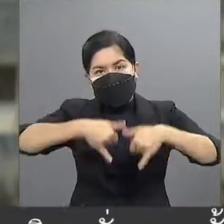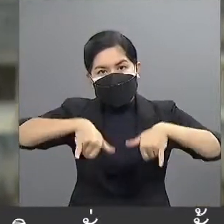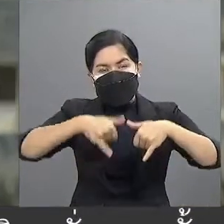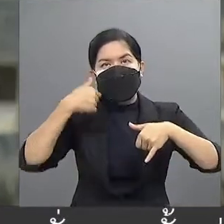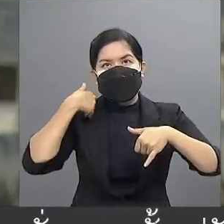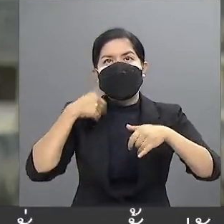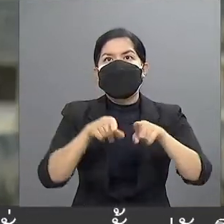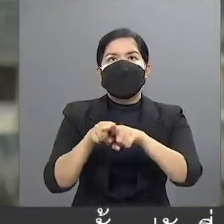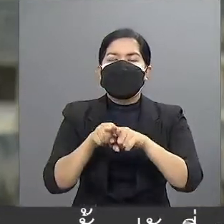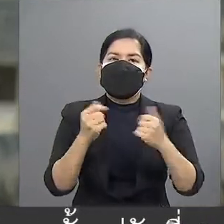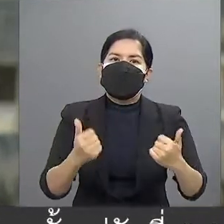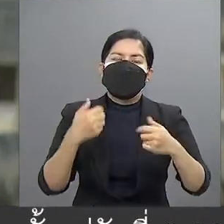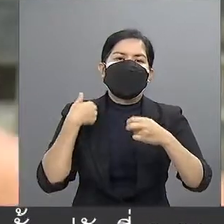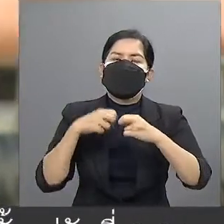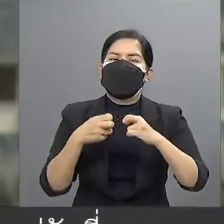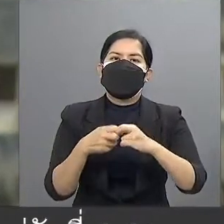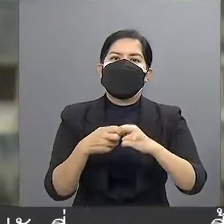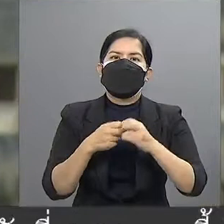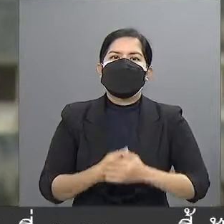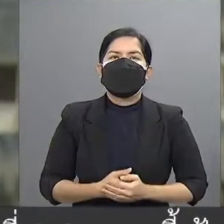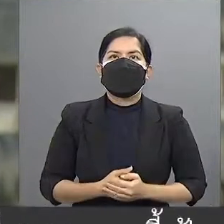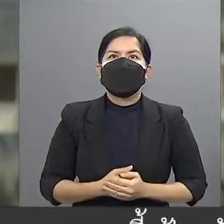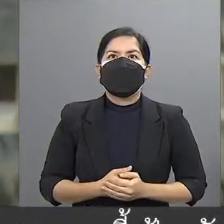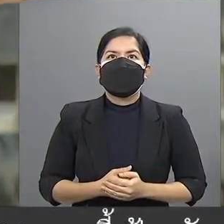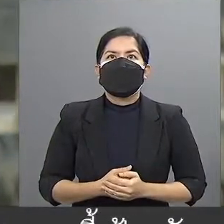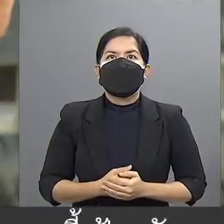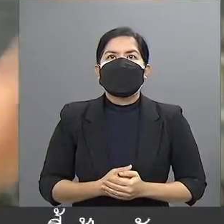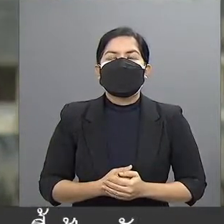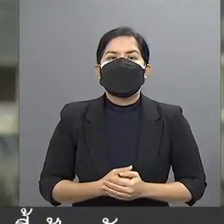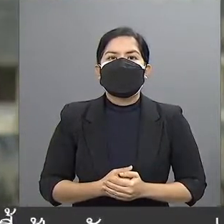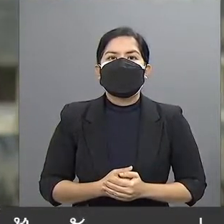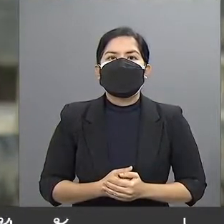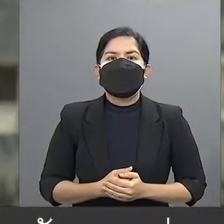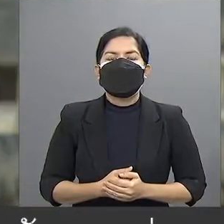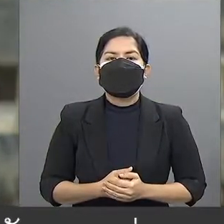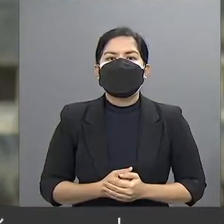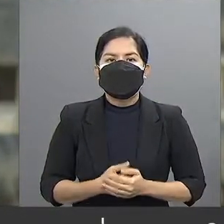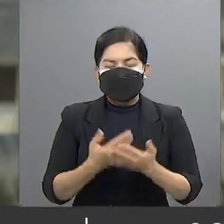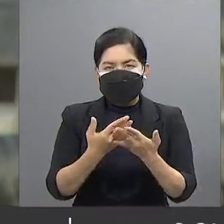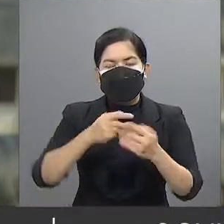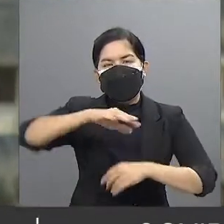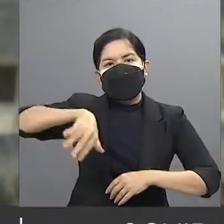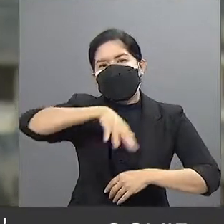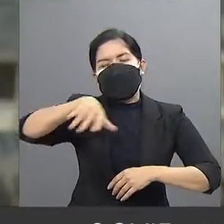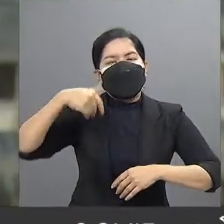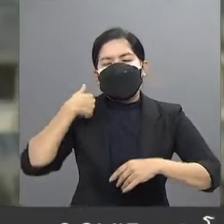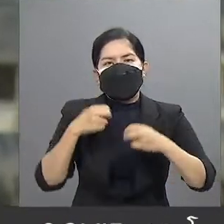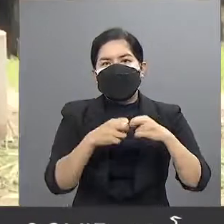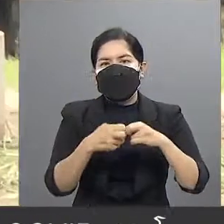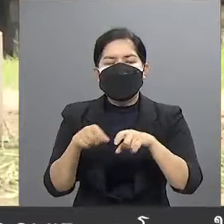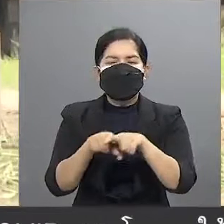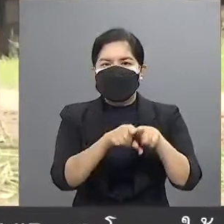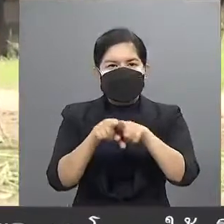ไม่มีอะไรเลยค่าการร่างค้าหน้าบ่อนวัวก็เหยียบไปด้วยมันไม่มีคนน